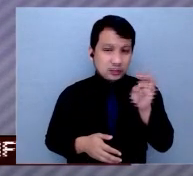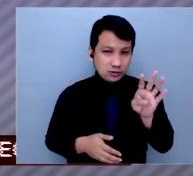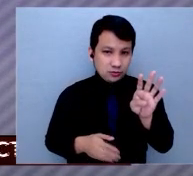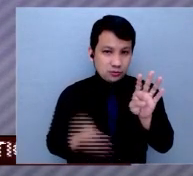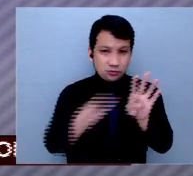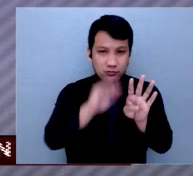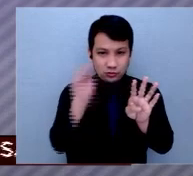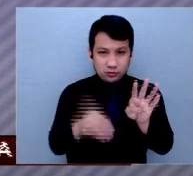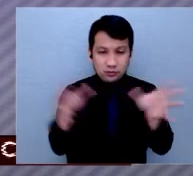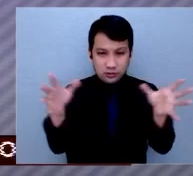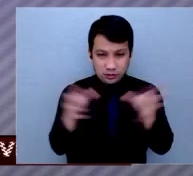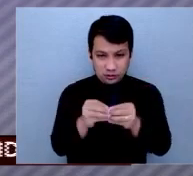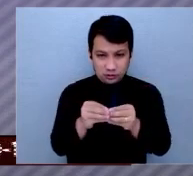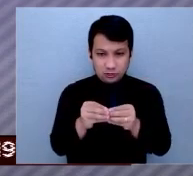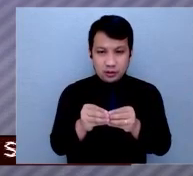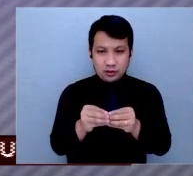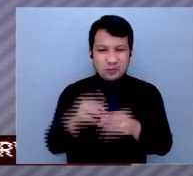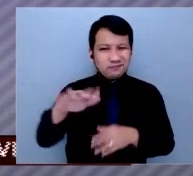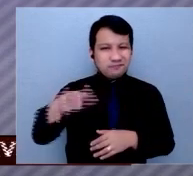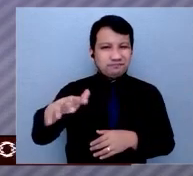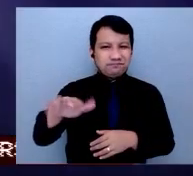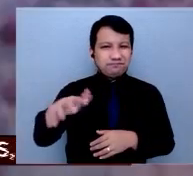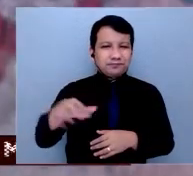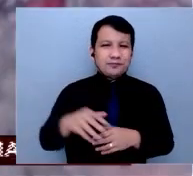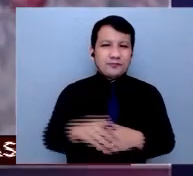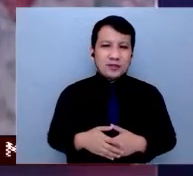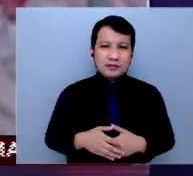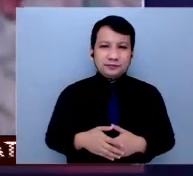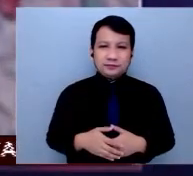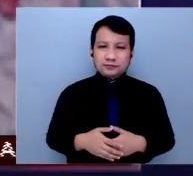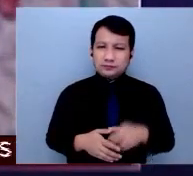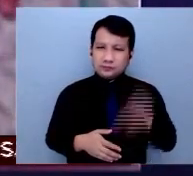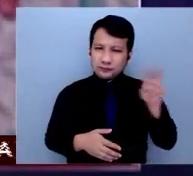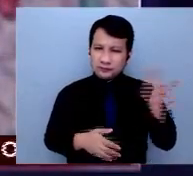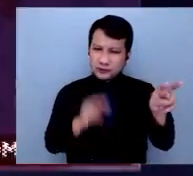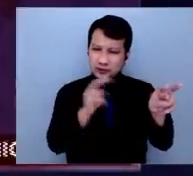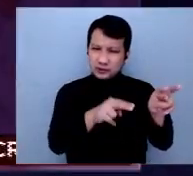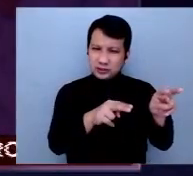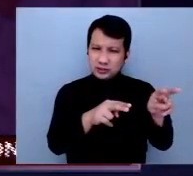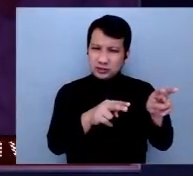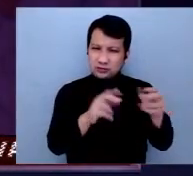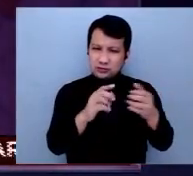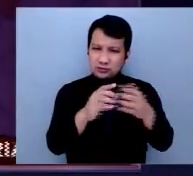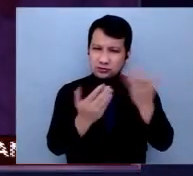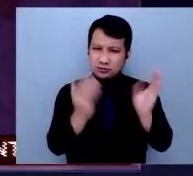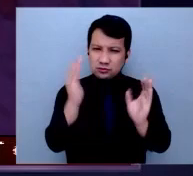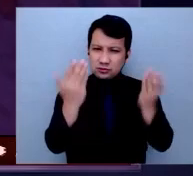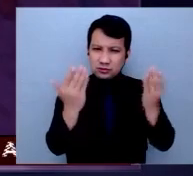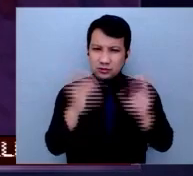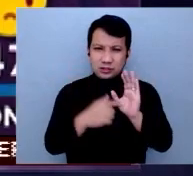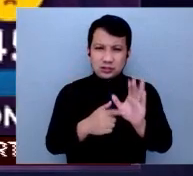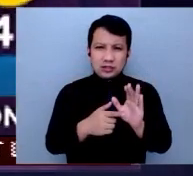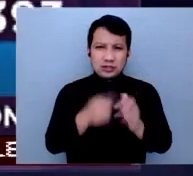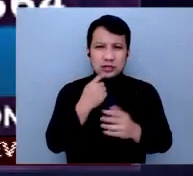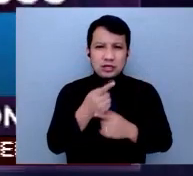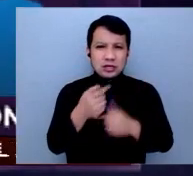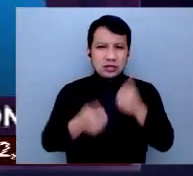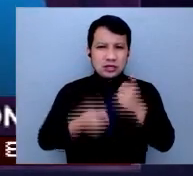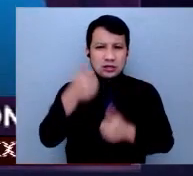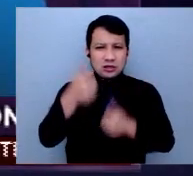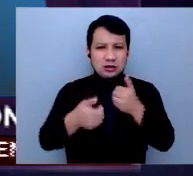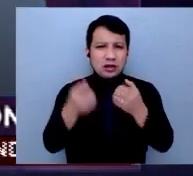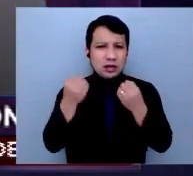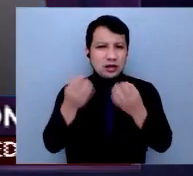total mentions neutral lang sa issue. Kung sisilipin naman ang emotional comparison, kapansin-pansin, napakarami